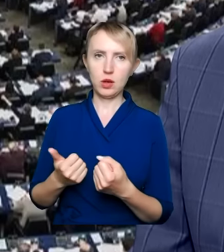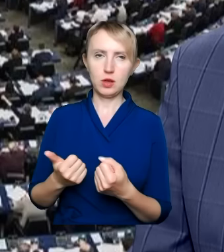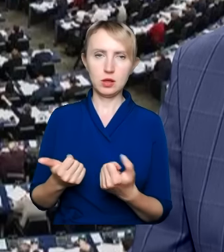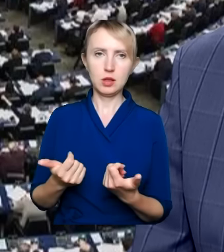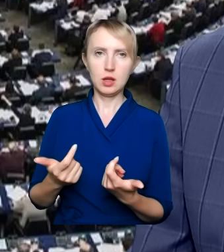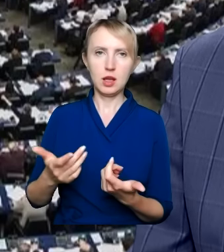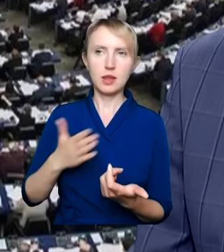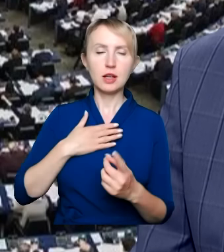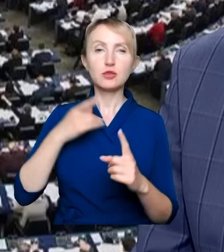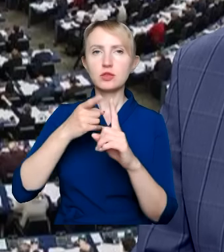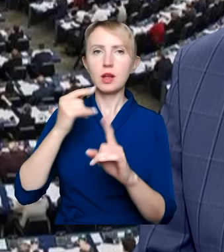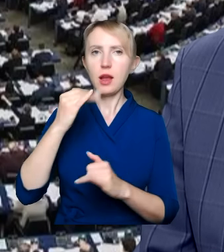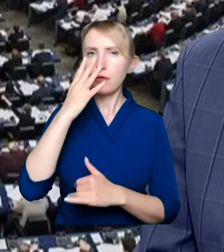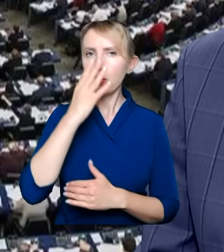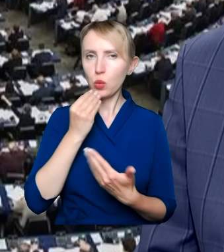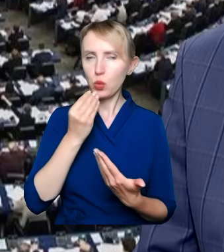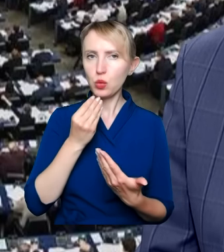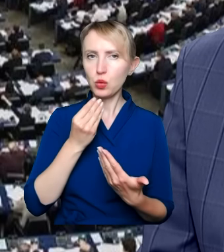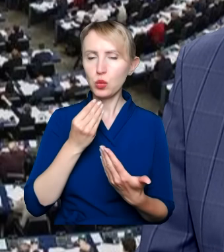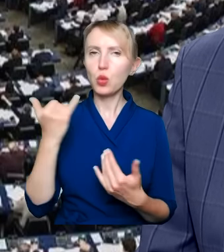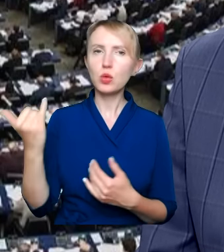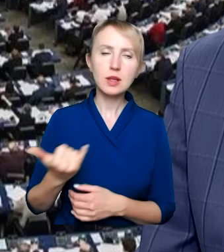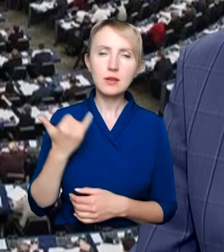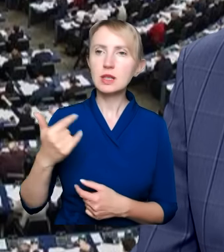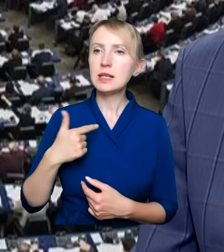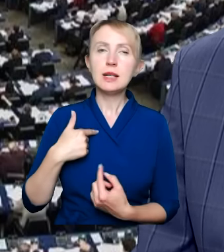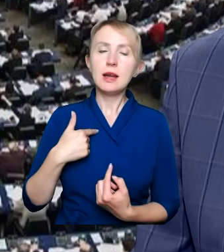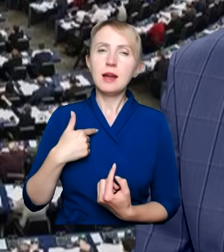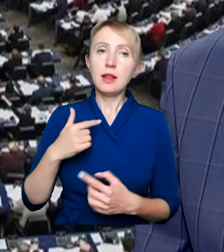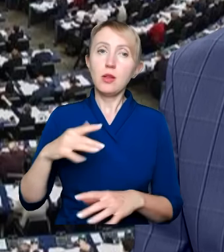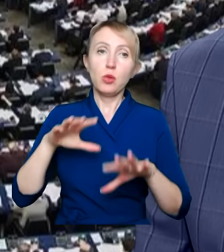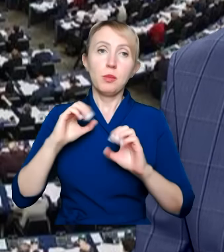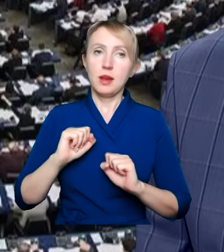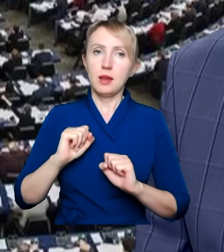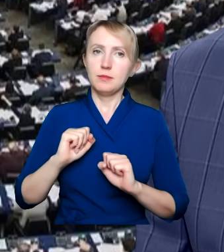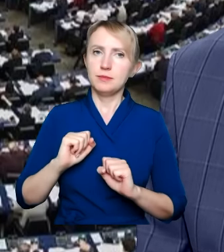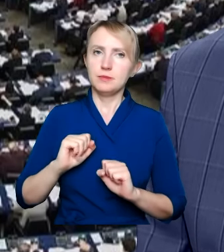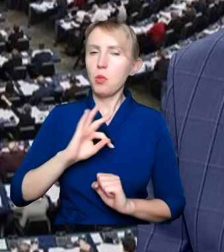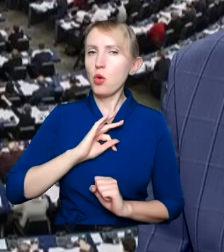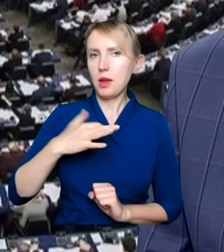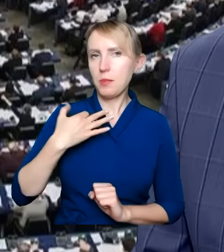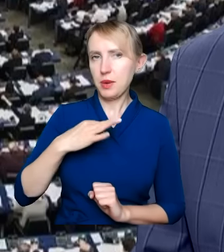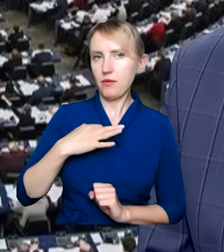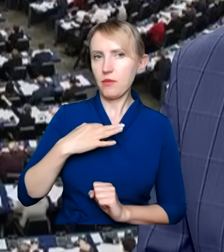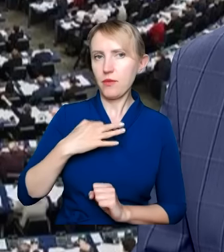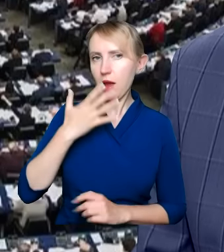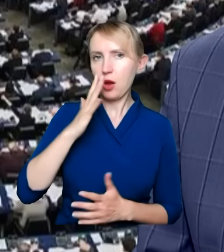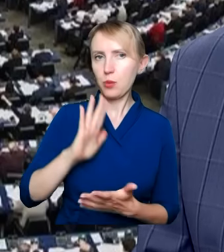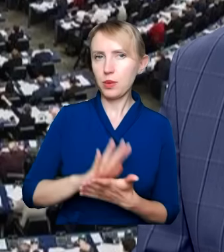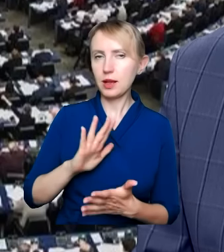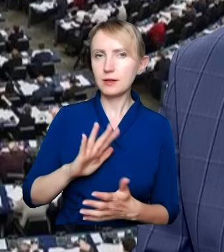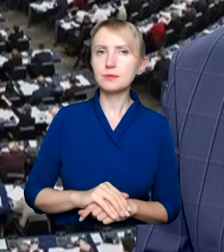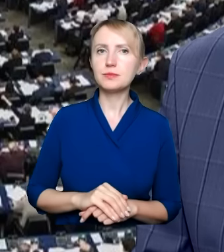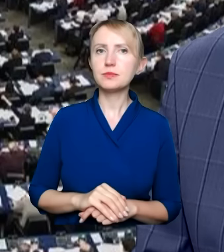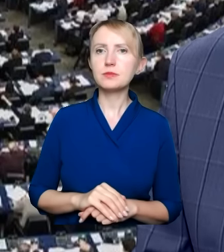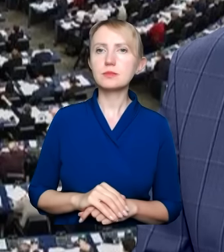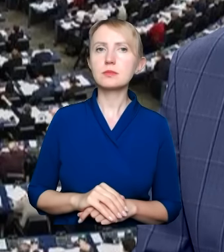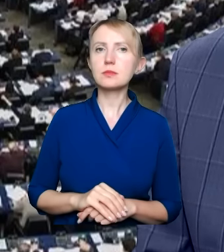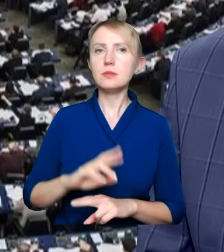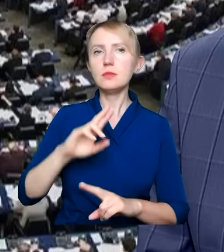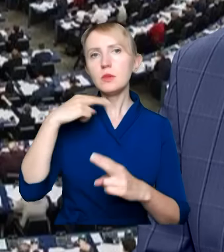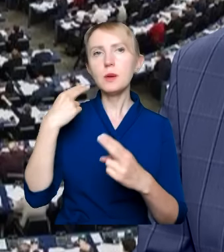cel raczej jest to za każdym razem Ja przynajmniej tak to postrzegam tu pozwalam sobie już na moją indywidualną opinię taka doraźna odpowiedź